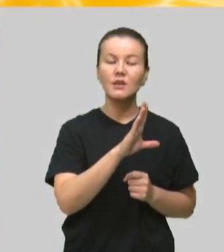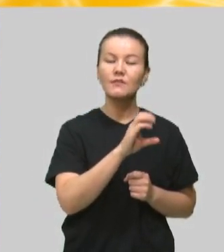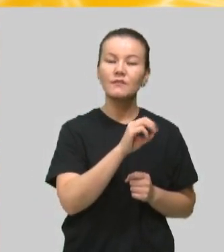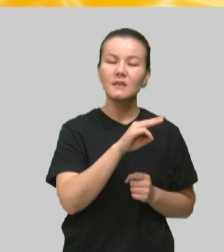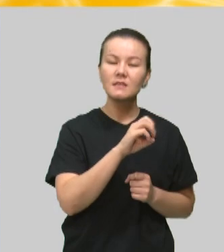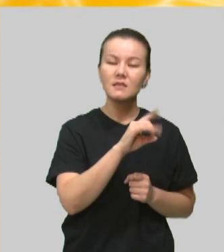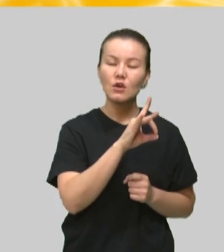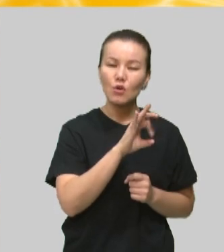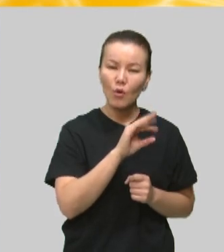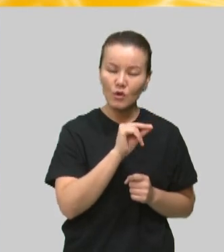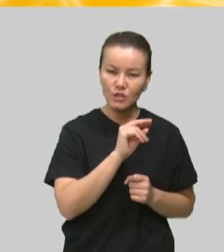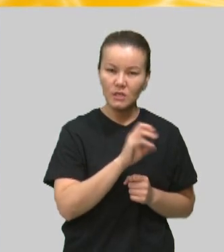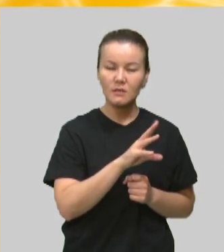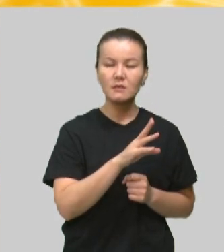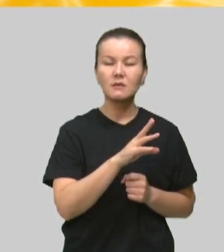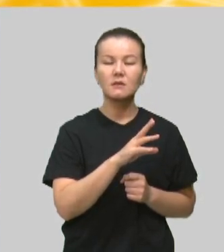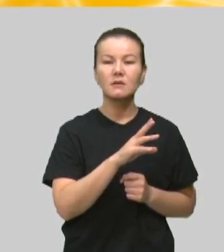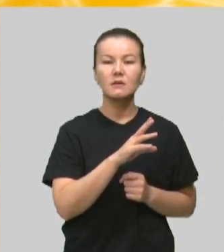ветерочек,